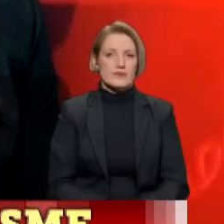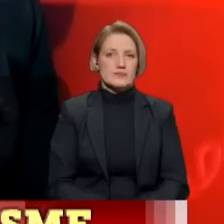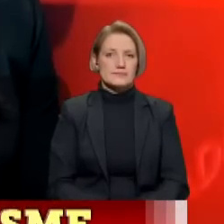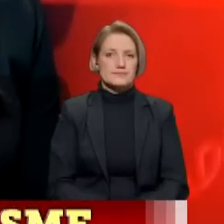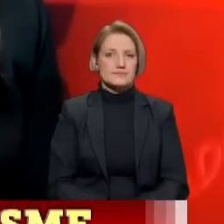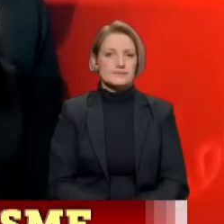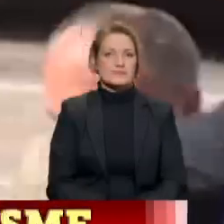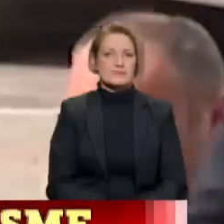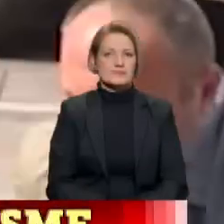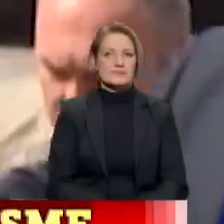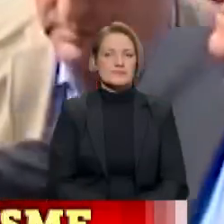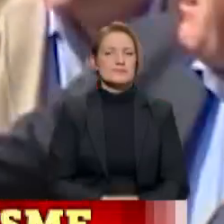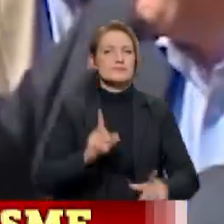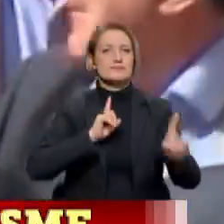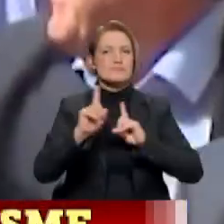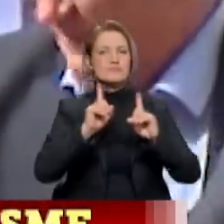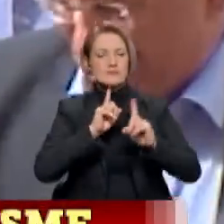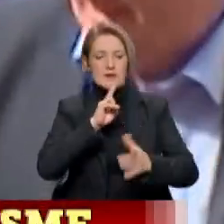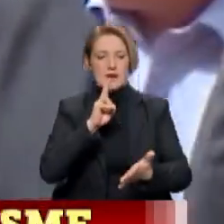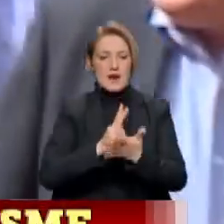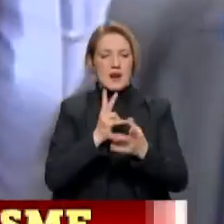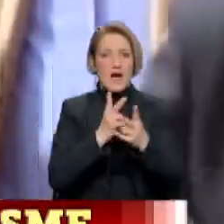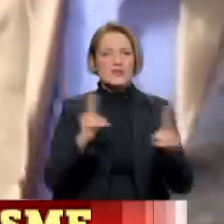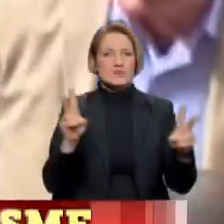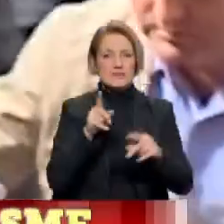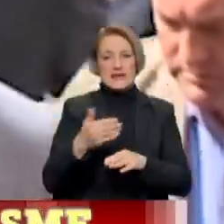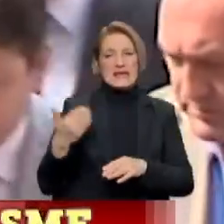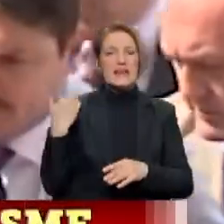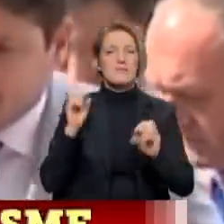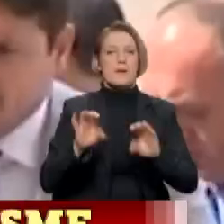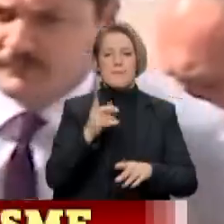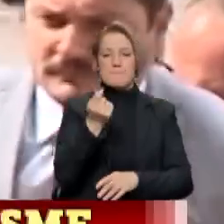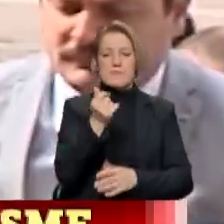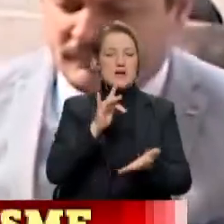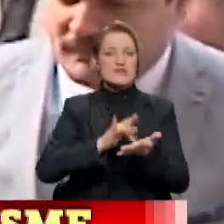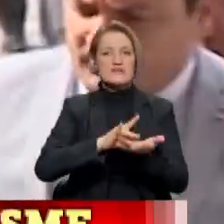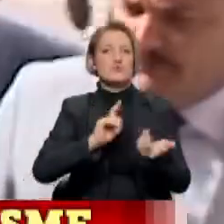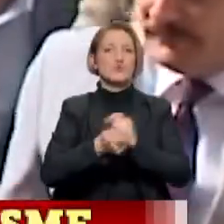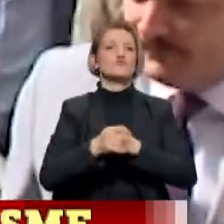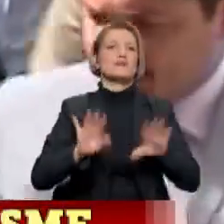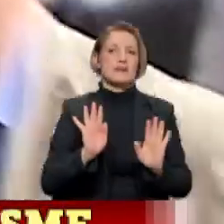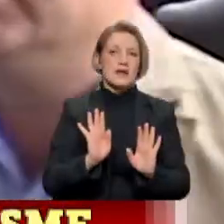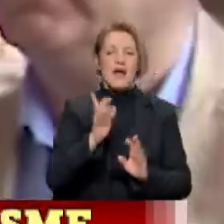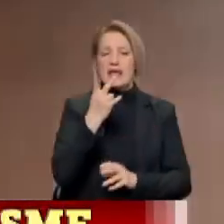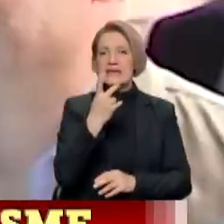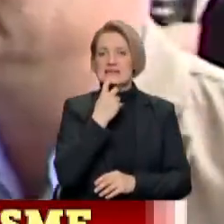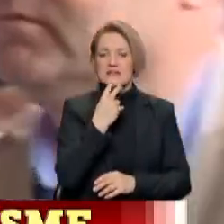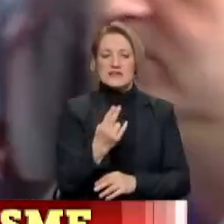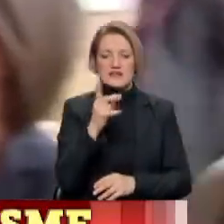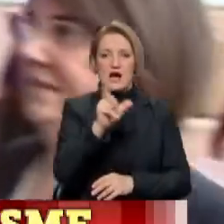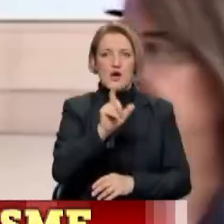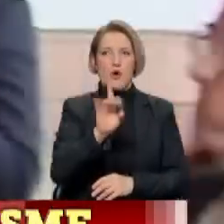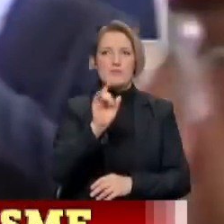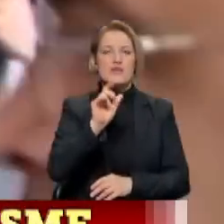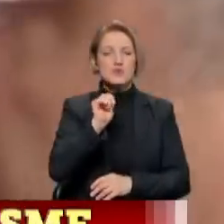bir dosya. Mahkeme hükmün açıklanmasını geriye bırakmadı. Para cezasına dönüştürmedi. 2 yıl 7 ay 15